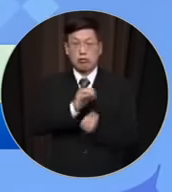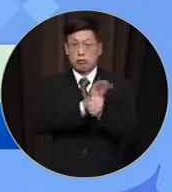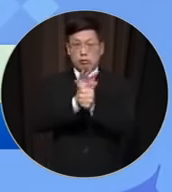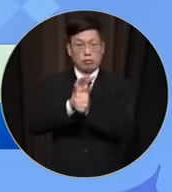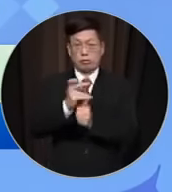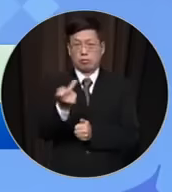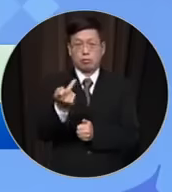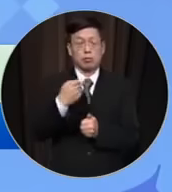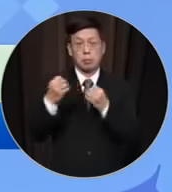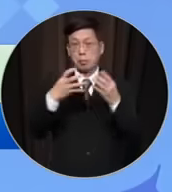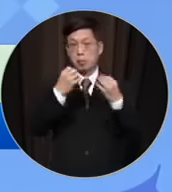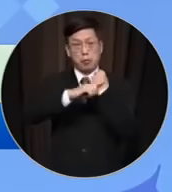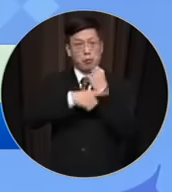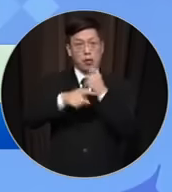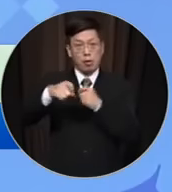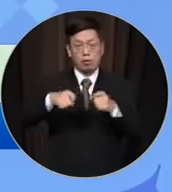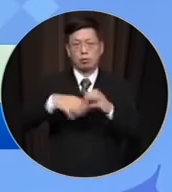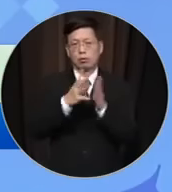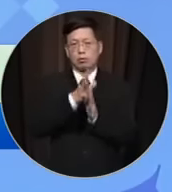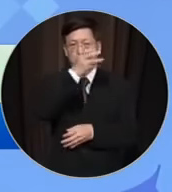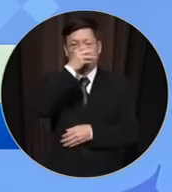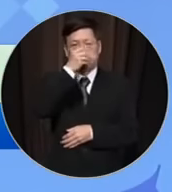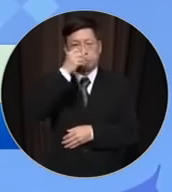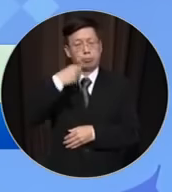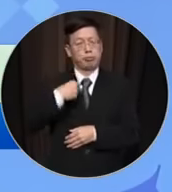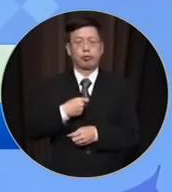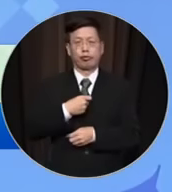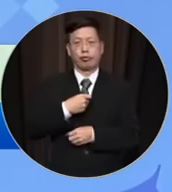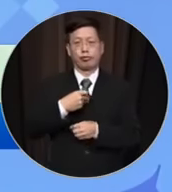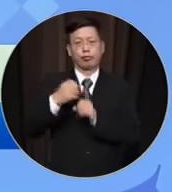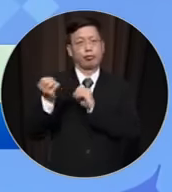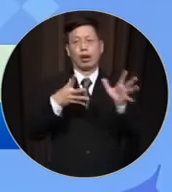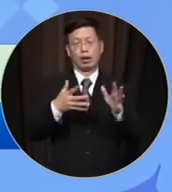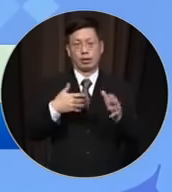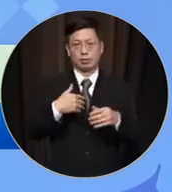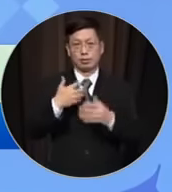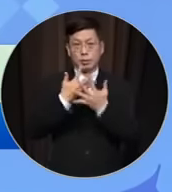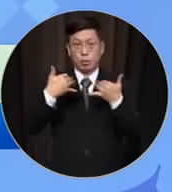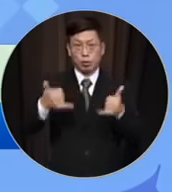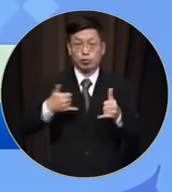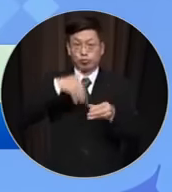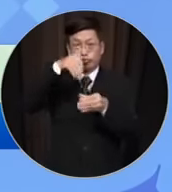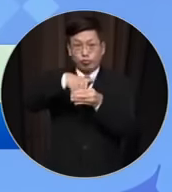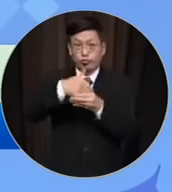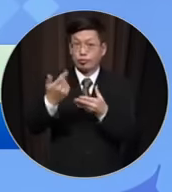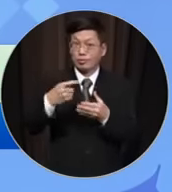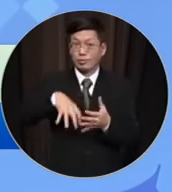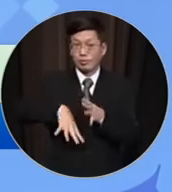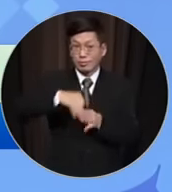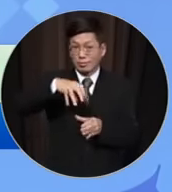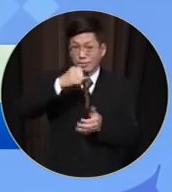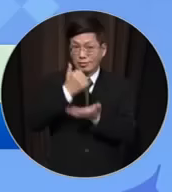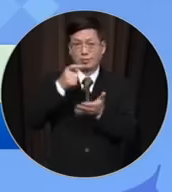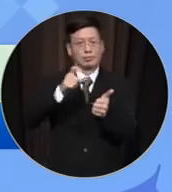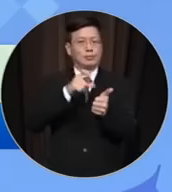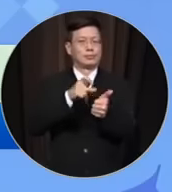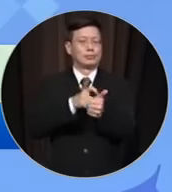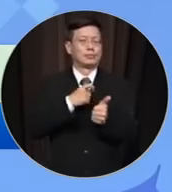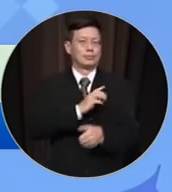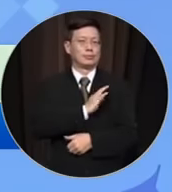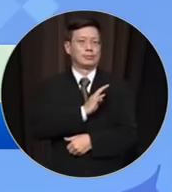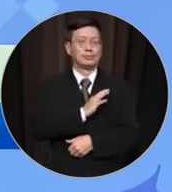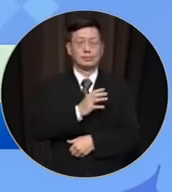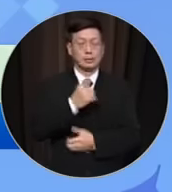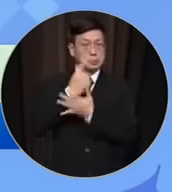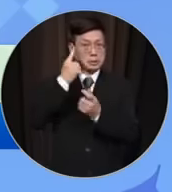佳，讨论法案时也草草了事，难怪在网络上会票选出这样的一个题目。但是我们都知道，每